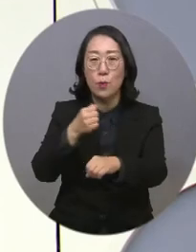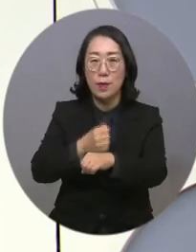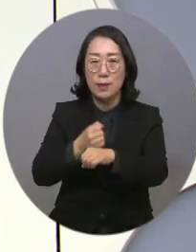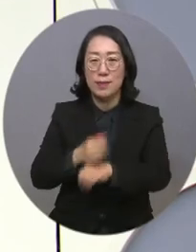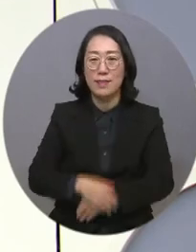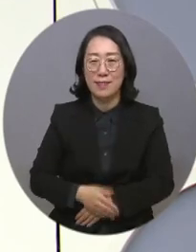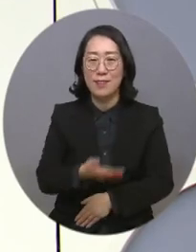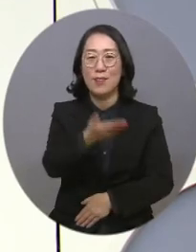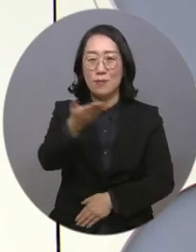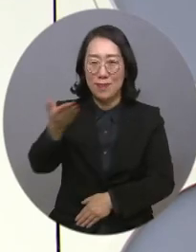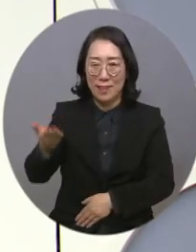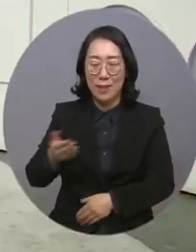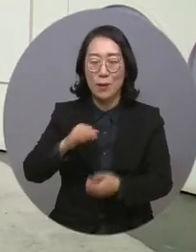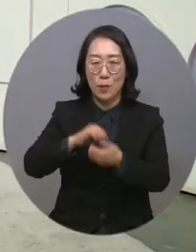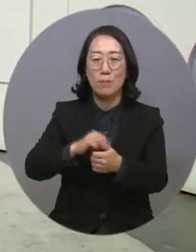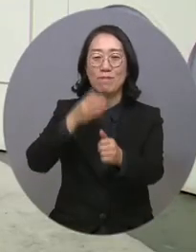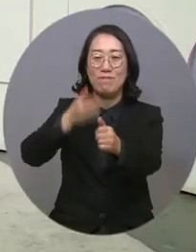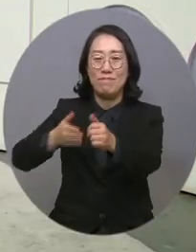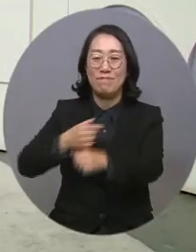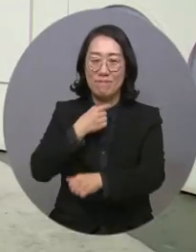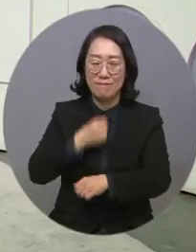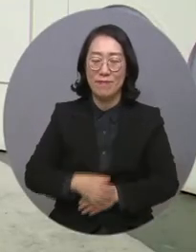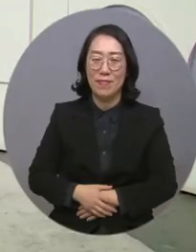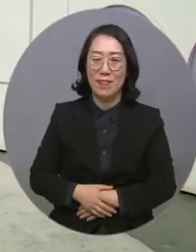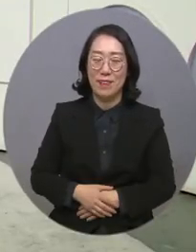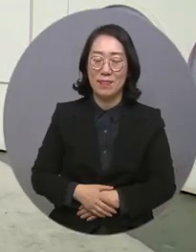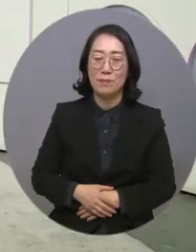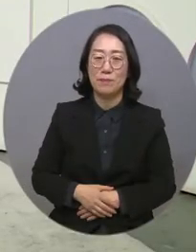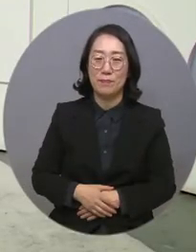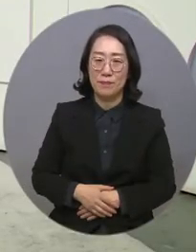후학들에게 전하고 싶습니다. 그